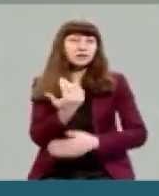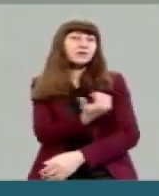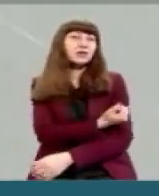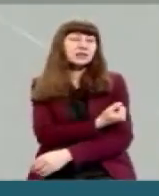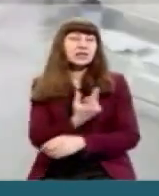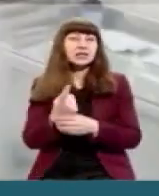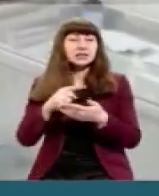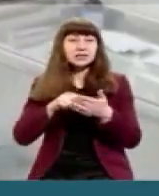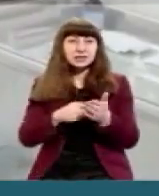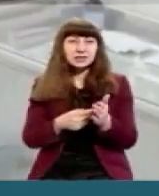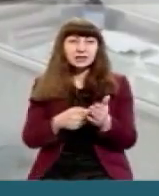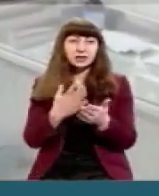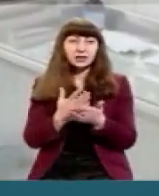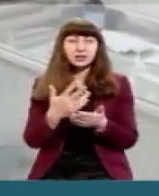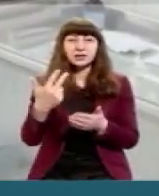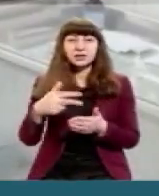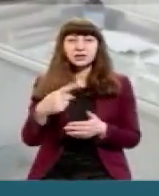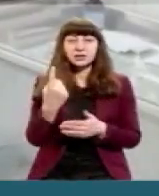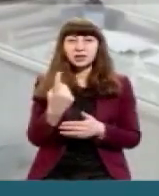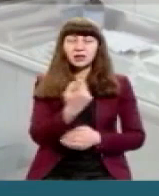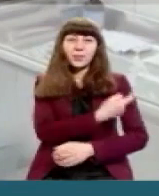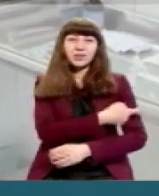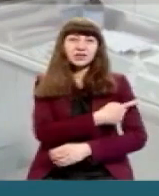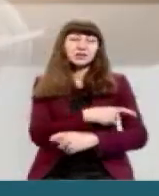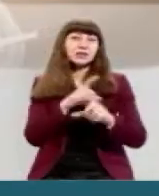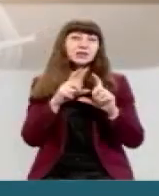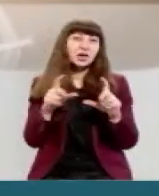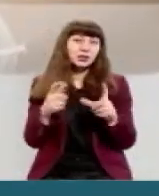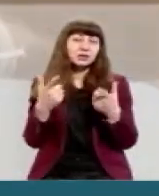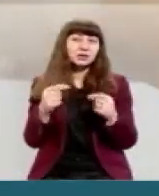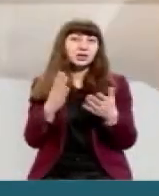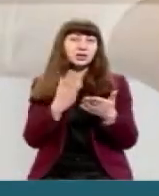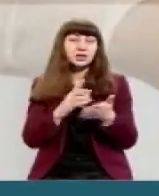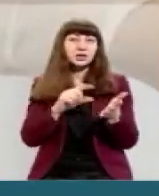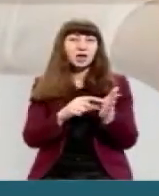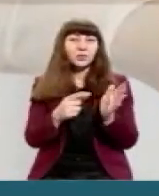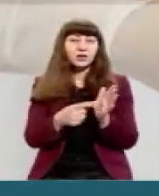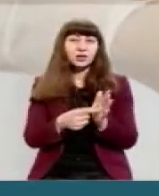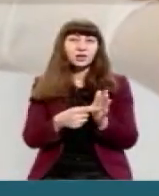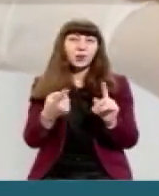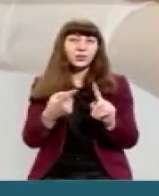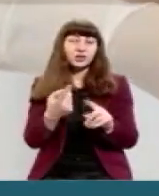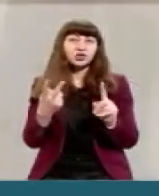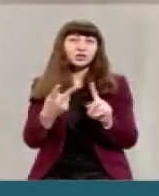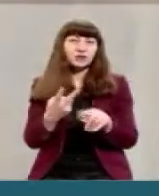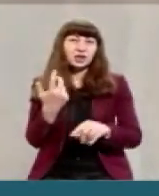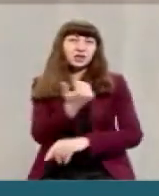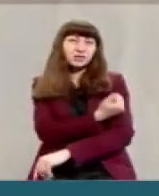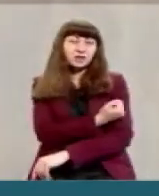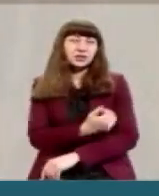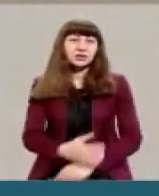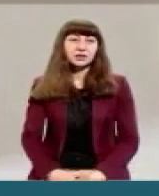Для этих целей задействована 31 медицинская организация, в которых функционируют кабинеты для первичной и вторичной